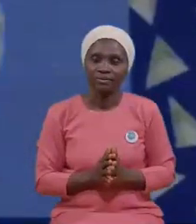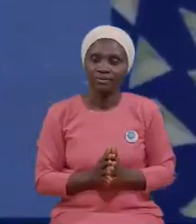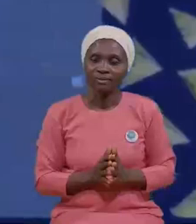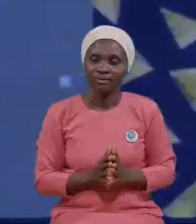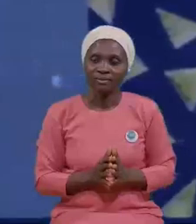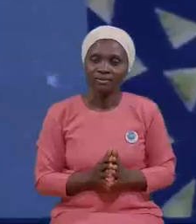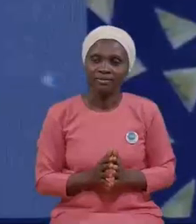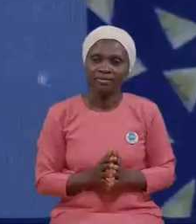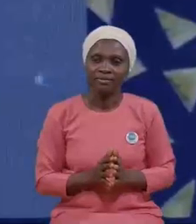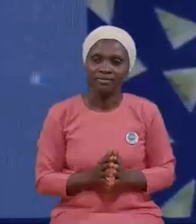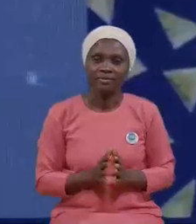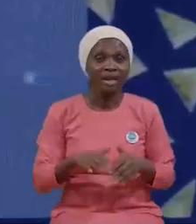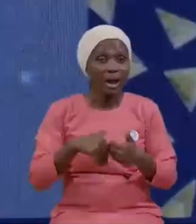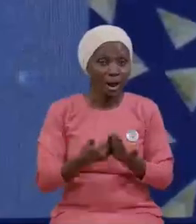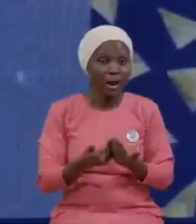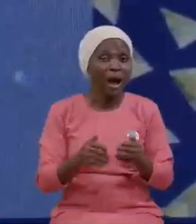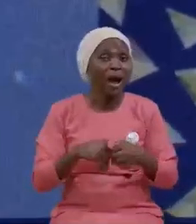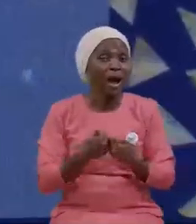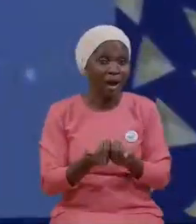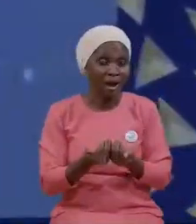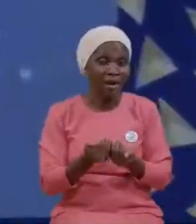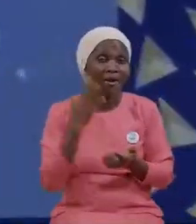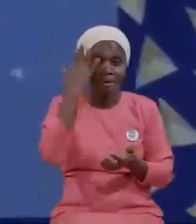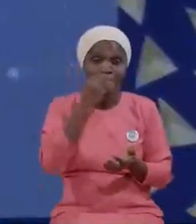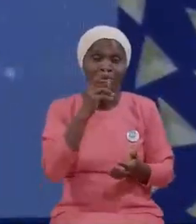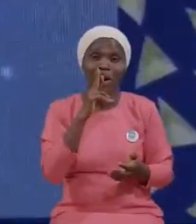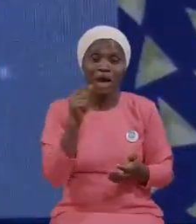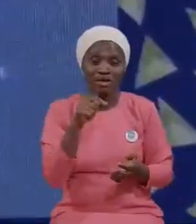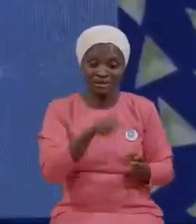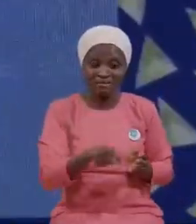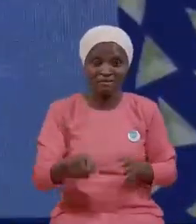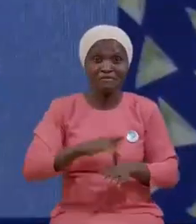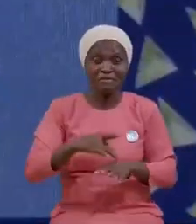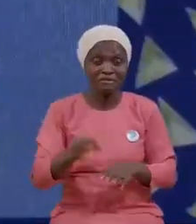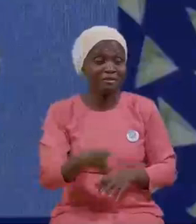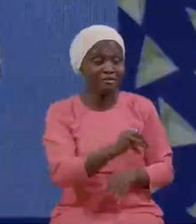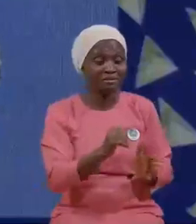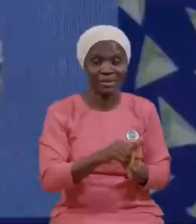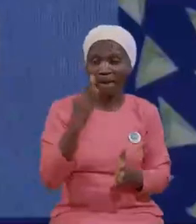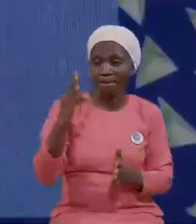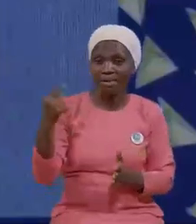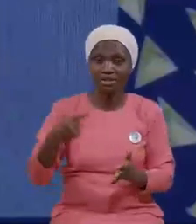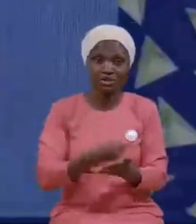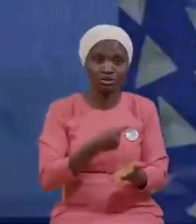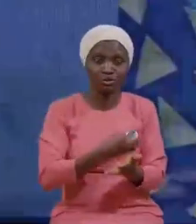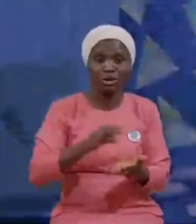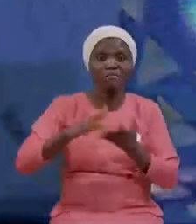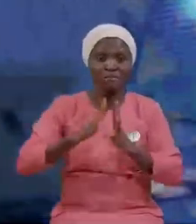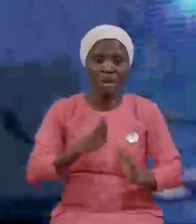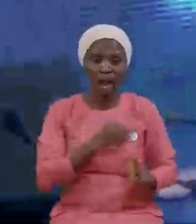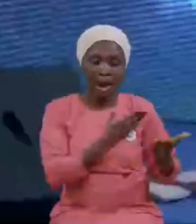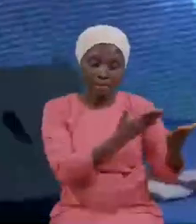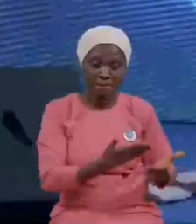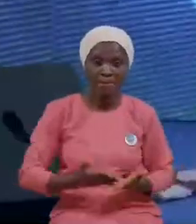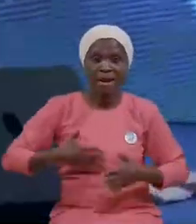Qu'ils sont beaux, les pieds de ceux qui annoncent la paix, de ceux qui annoncent de bonnes nouvelles,